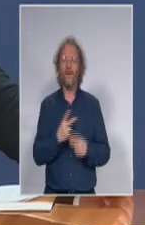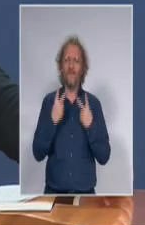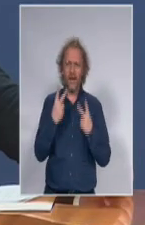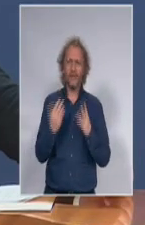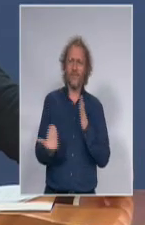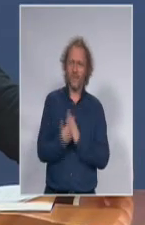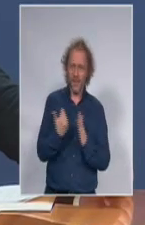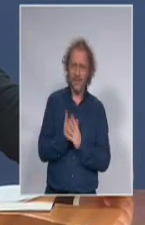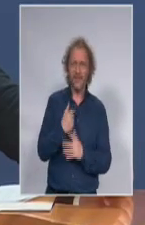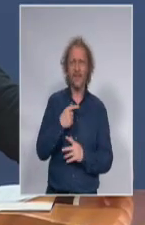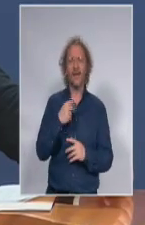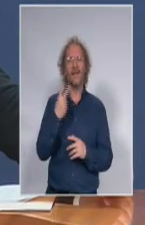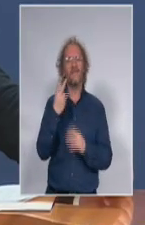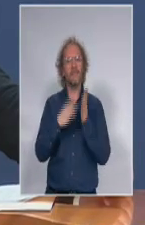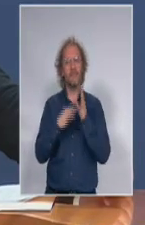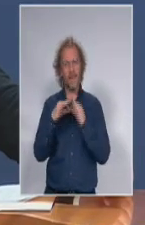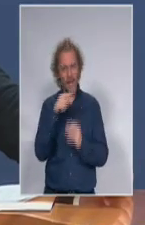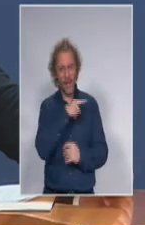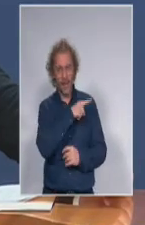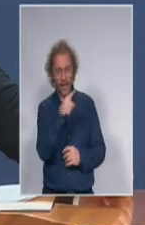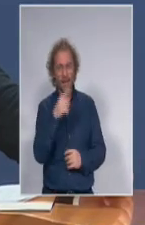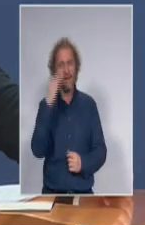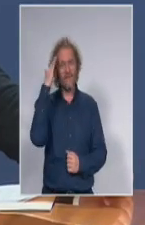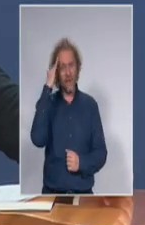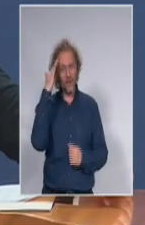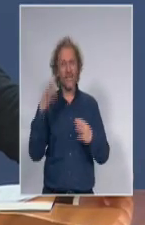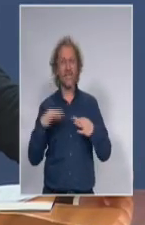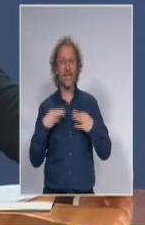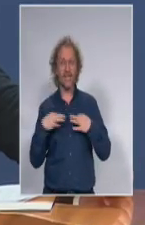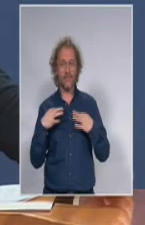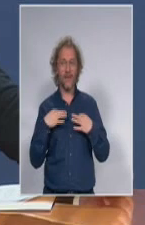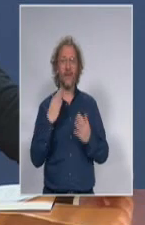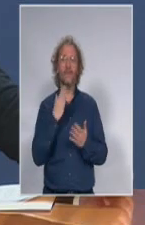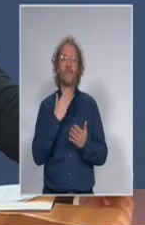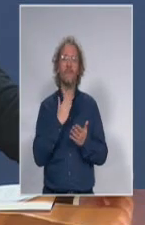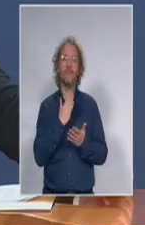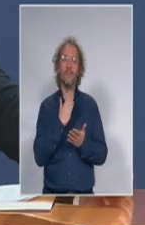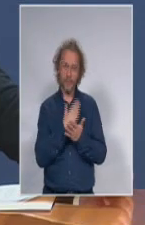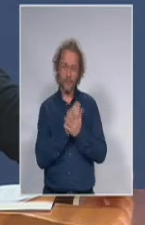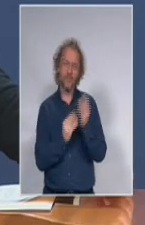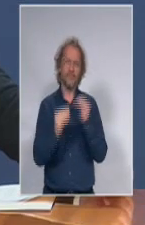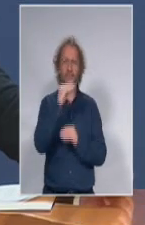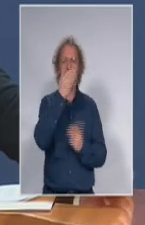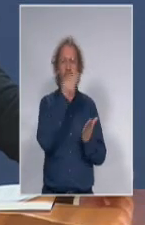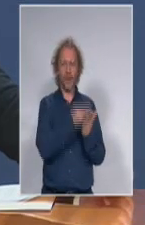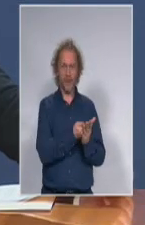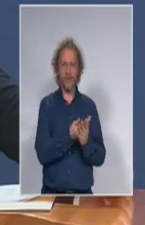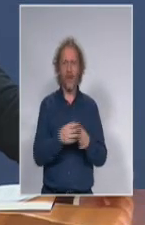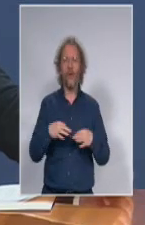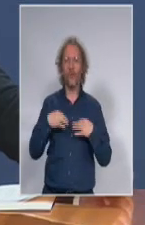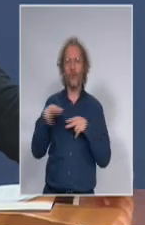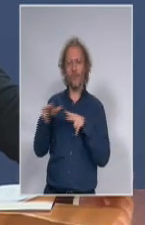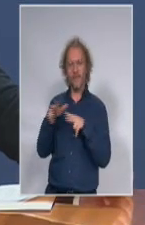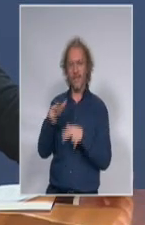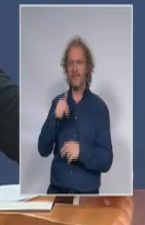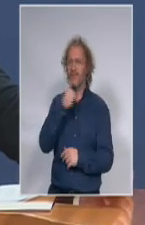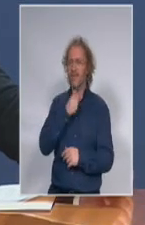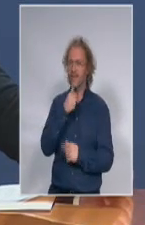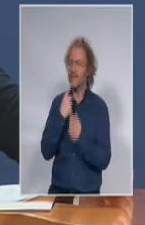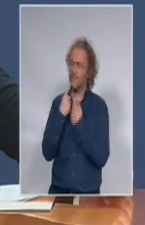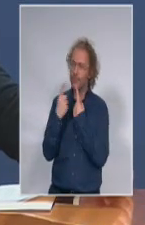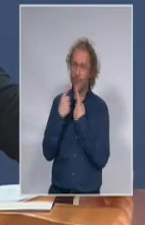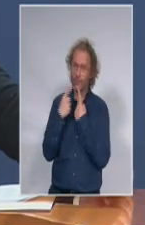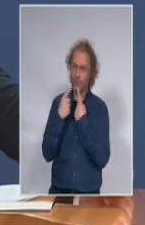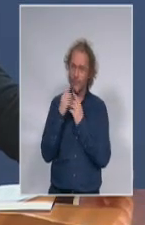i iz vojnog zdravstva, i njima će biti uvećane plate. Ana i ja smo jutros razgovarali sa ministrom financija, pronašli smo finansijska sredstva,